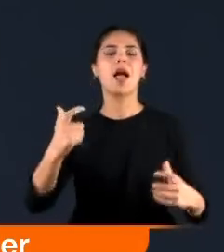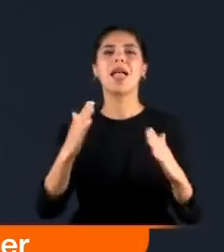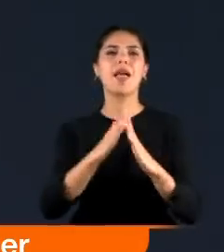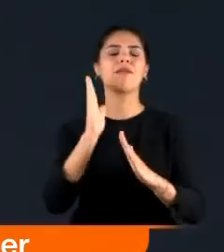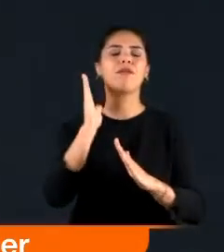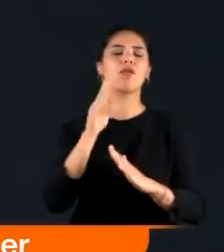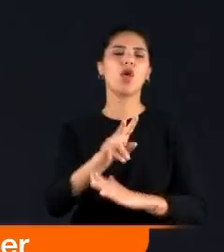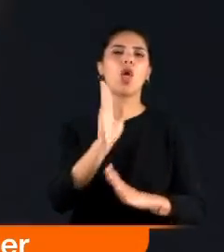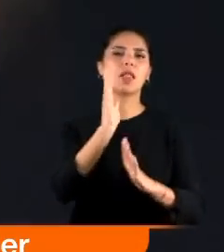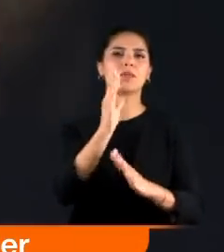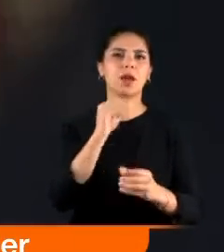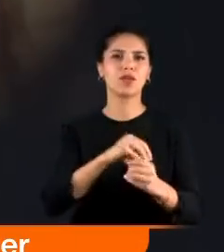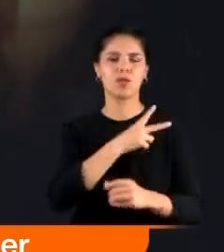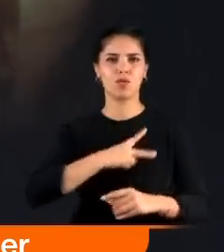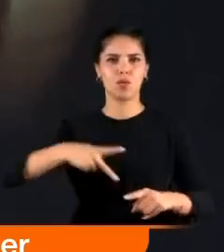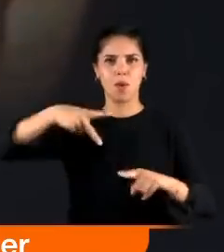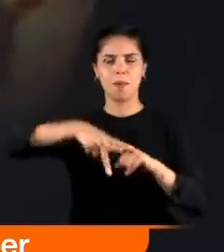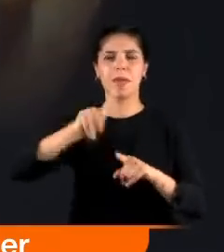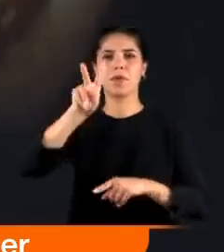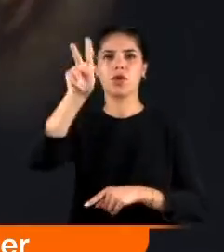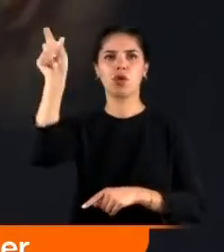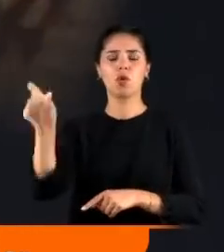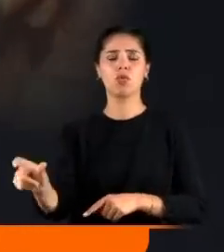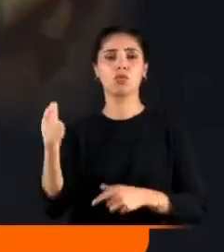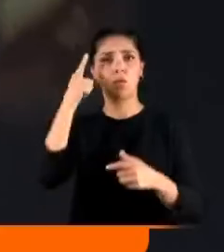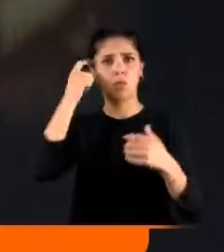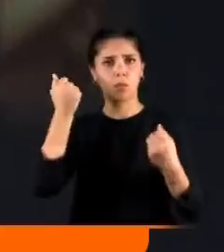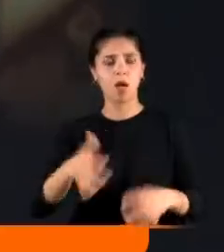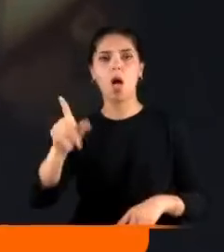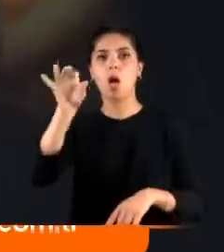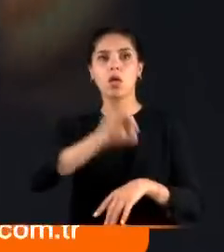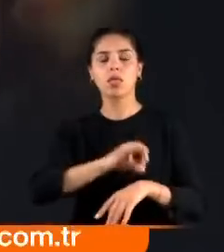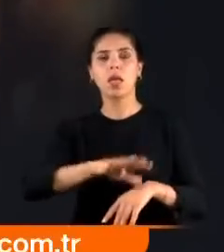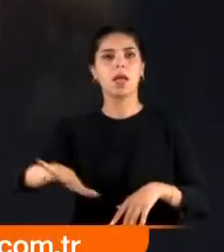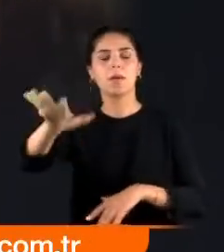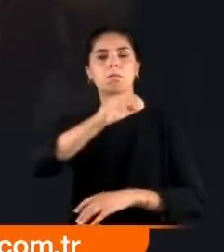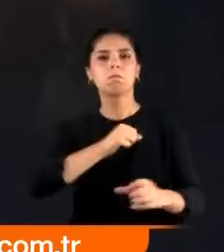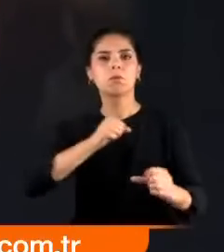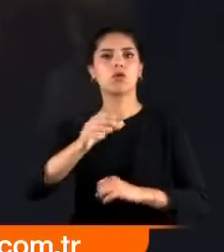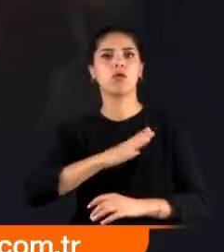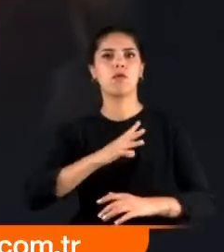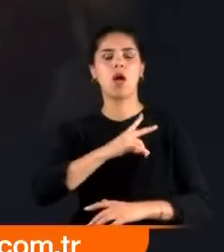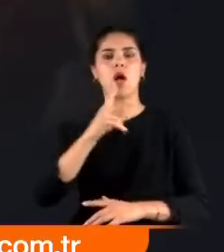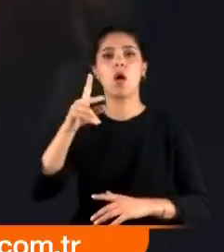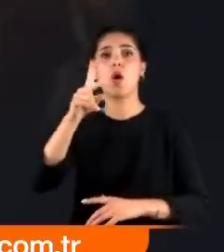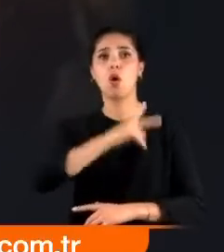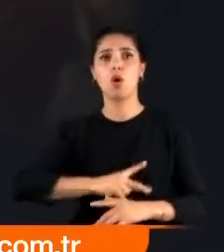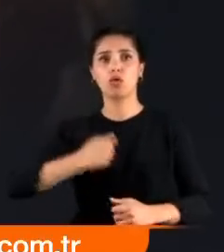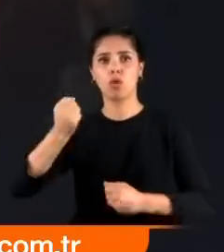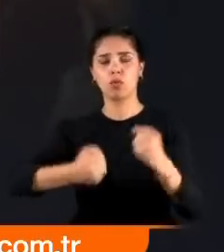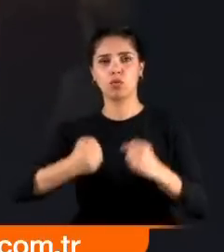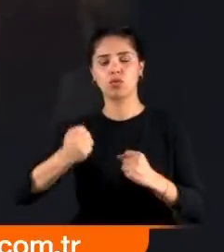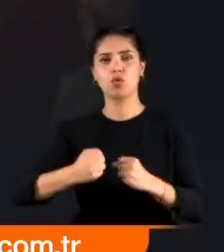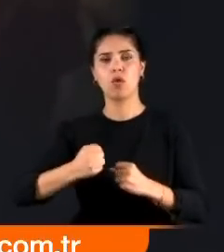Ankara'da evine gitmek için halk otobüsüne binen bir yolcu fenalaştı. İşte o anda bir seferberlik başladı. Otobüs şoförü güzergahından